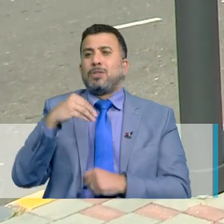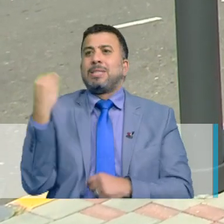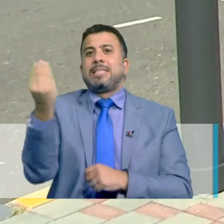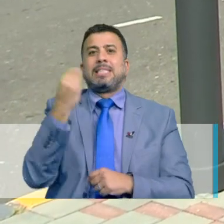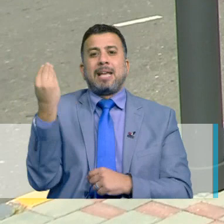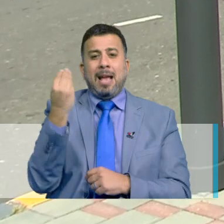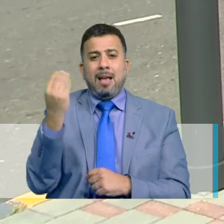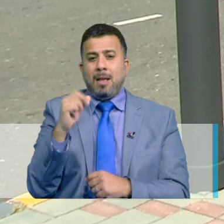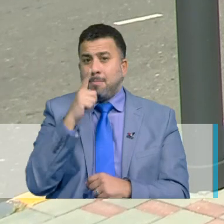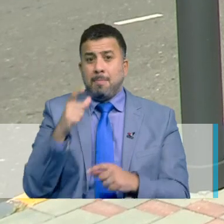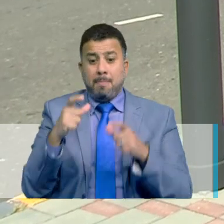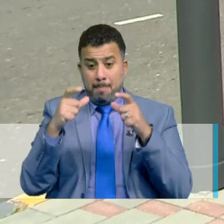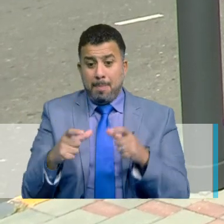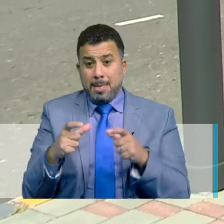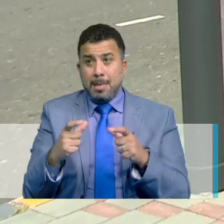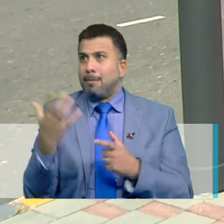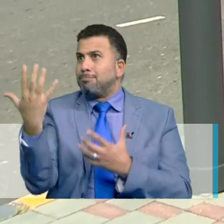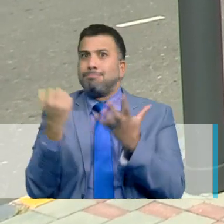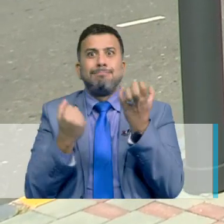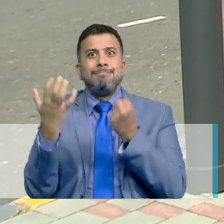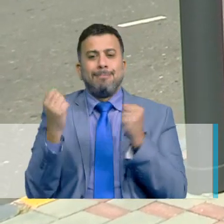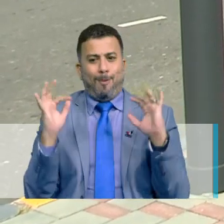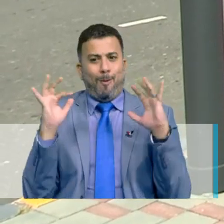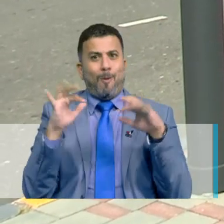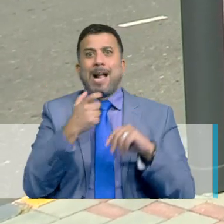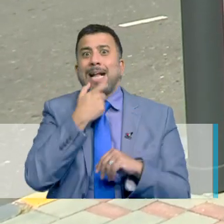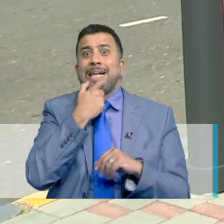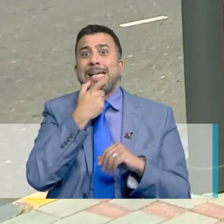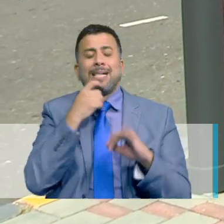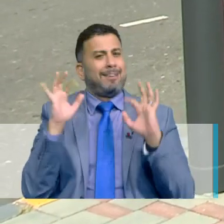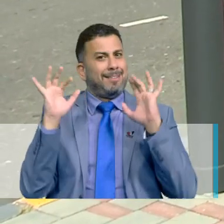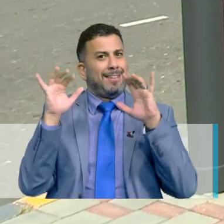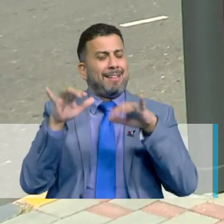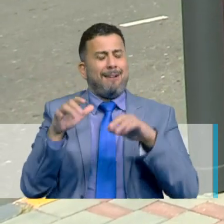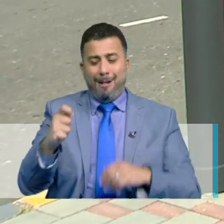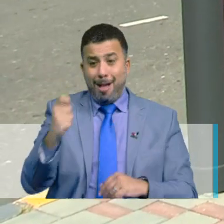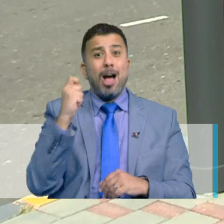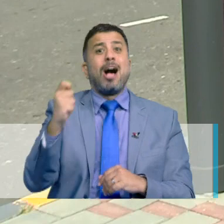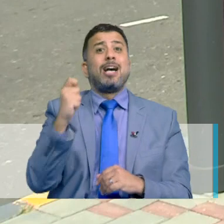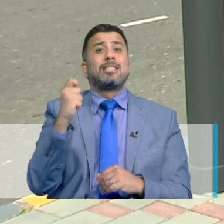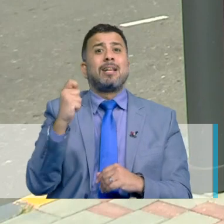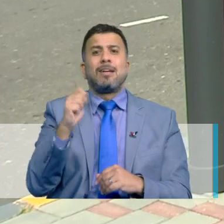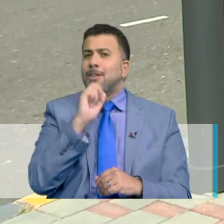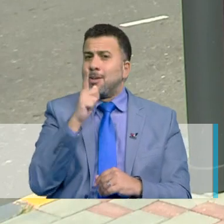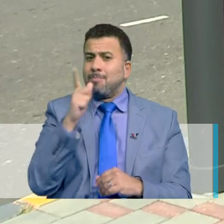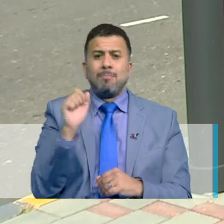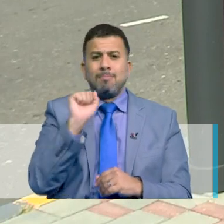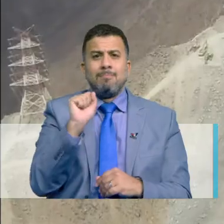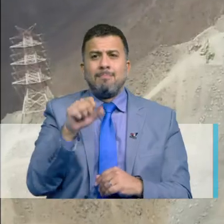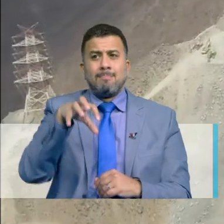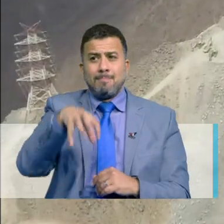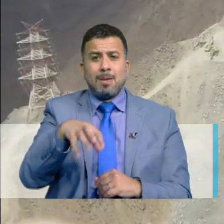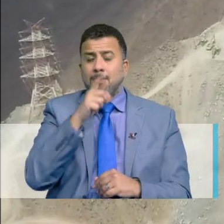السياحية جعلت منها المدينة الجاذبة لكل السياح بمعالمها وعراقتها، لعل أحدها هذا